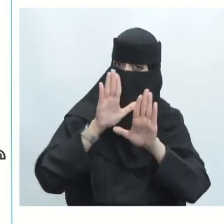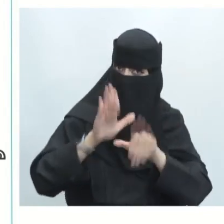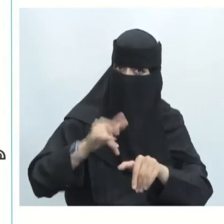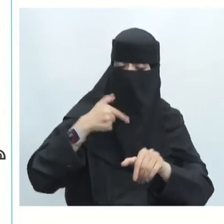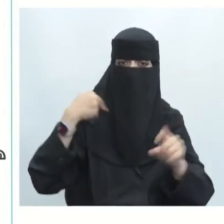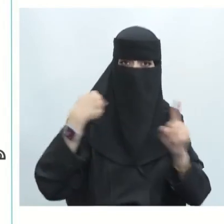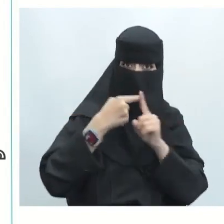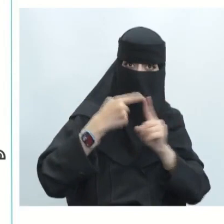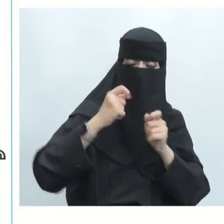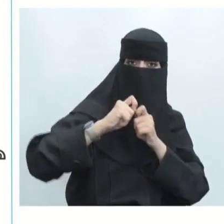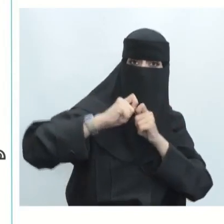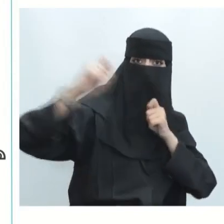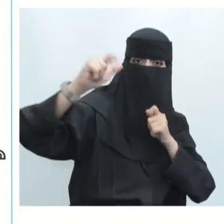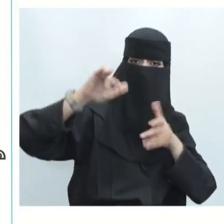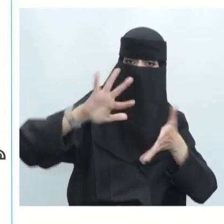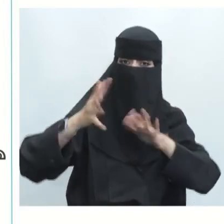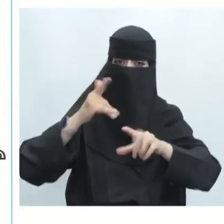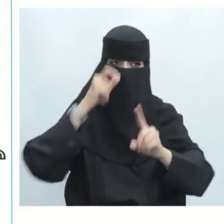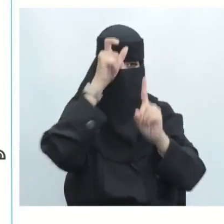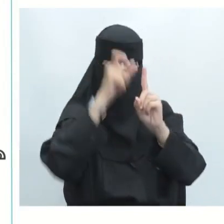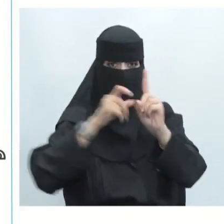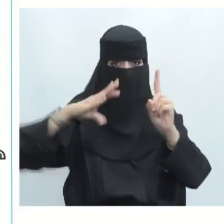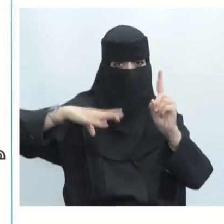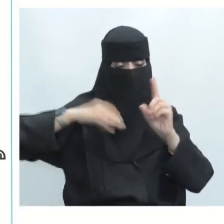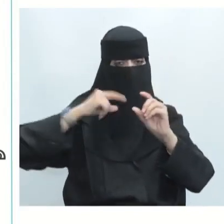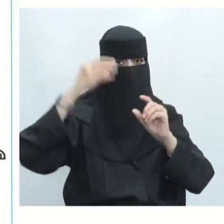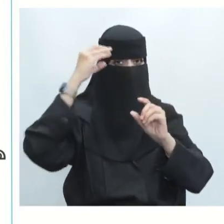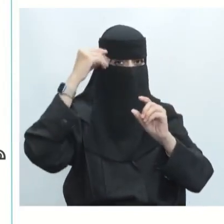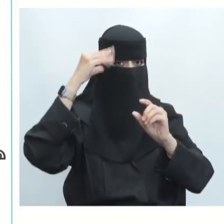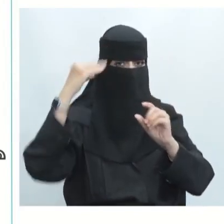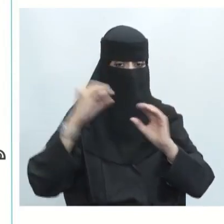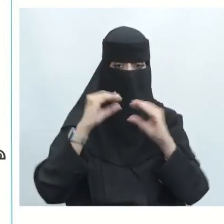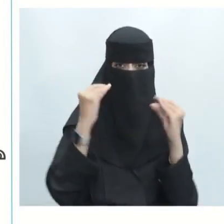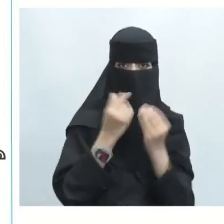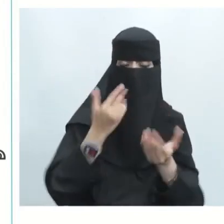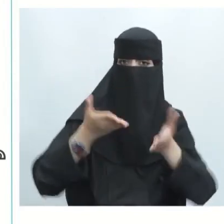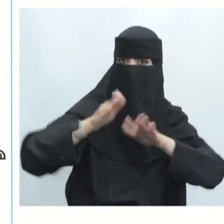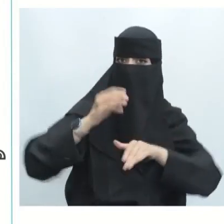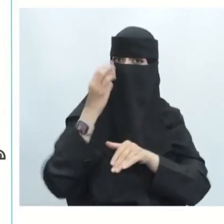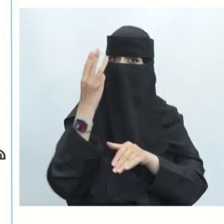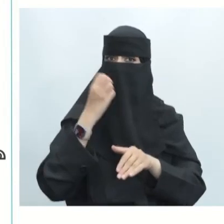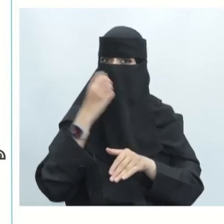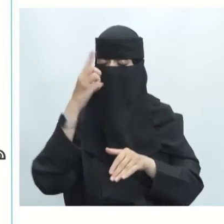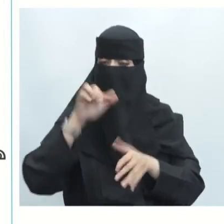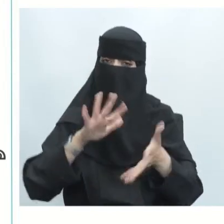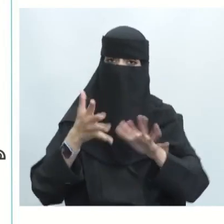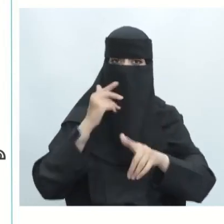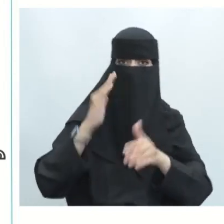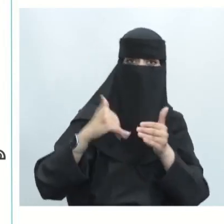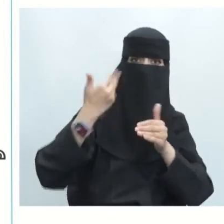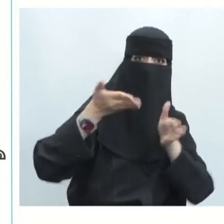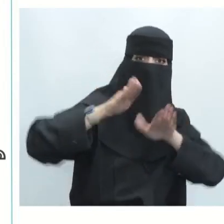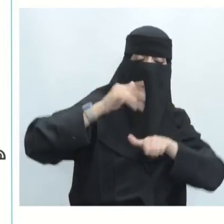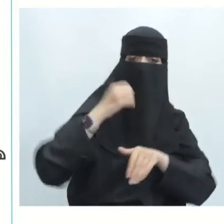بعيده يرى بعض رواد الاداره وعلماء الاداره انها اكثر من ثلاث سنوات والبعض يرى انها اكثر من خمس سنوات